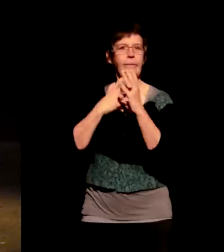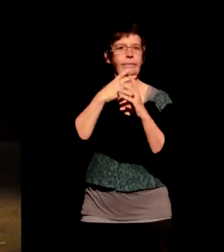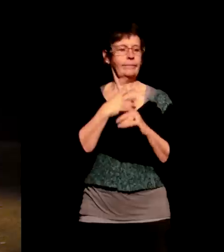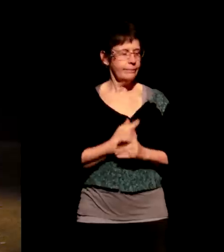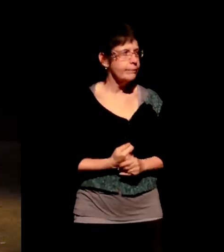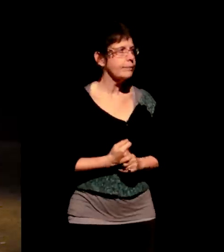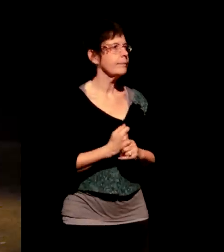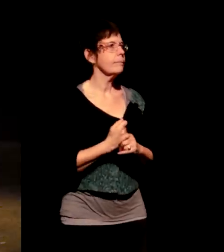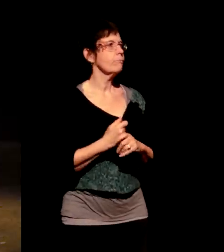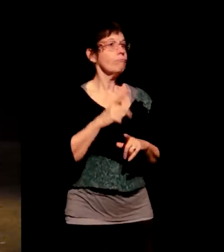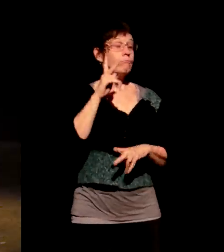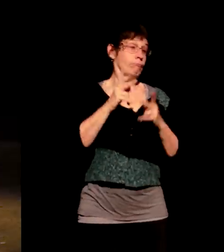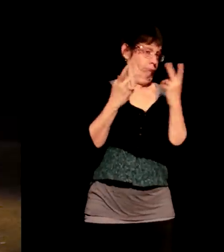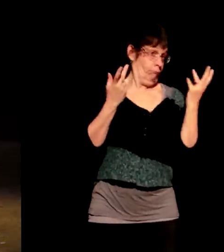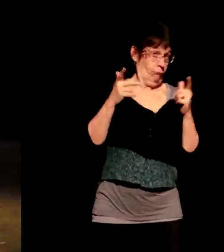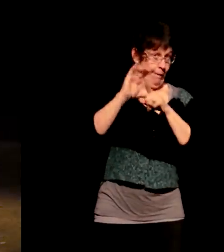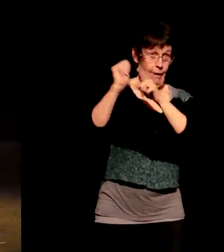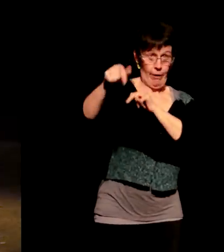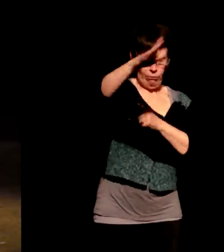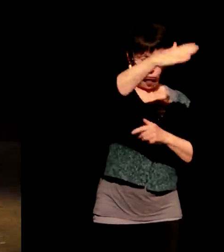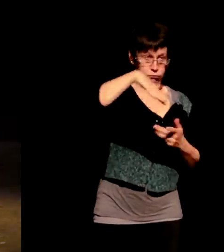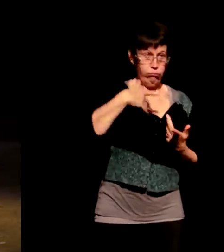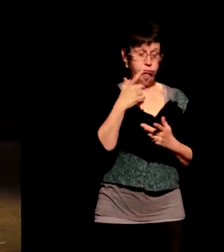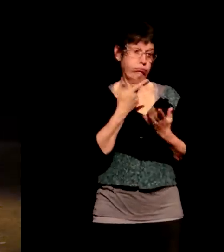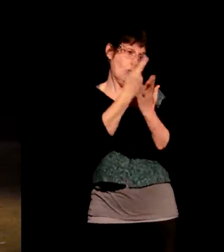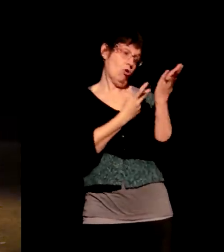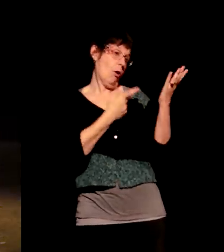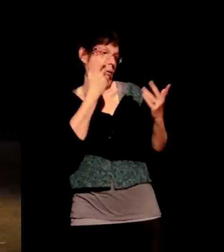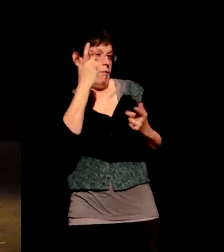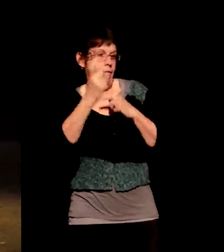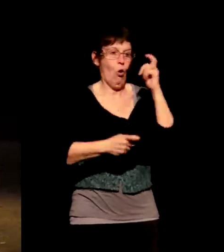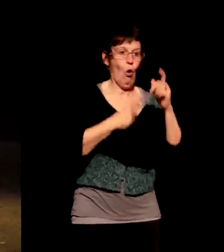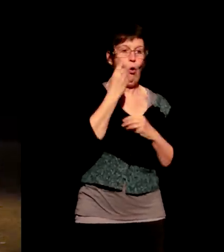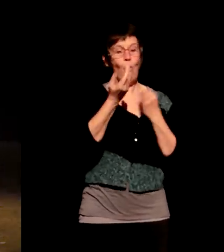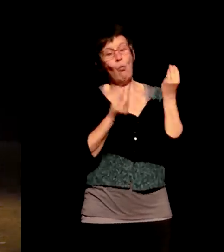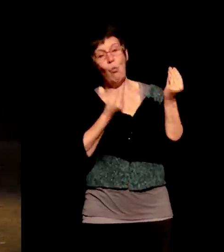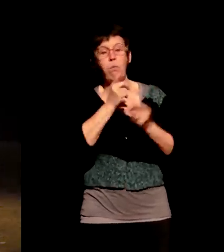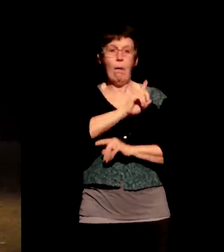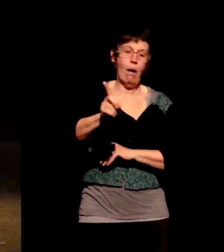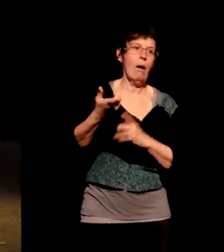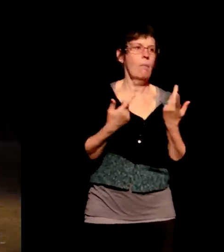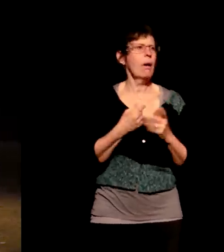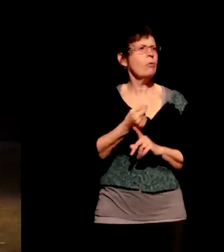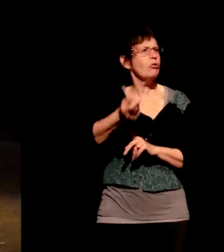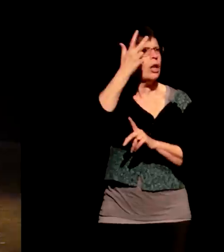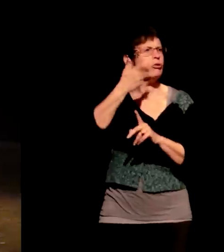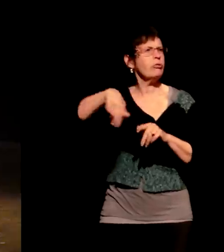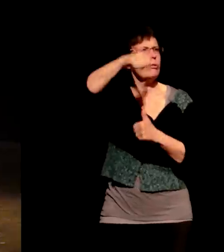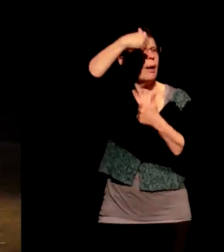nombre qui sont publiées, plus ou moins violentes, plus ou moins vécues négativement par des gens, enfin bon, il y a de tout. Celle qui a le plus marqué les esprits,